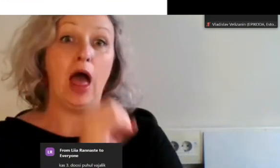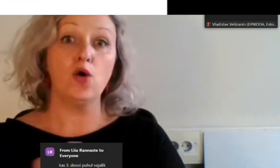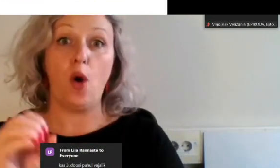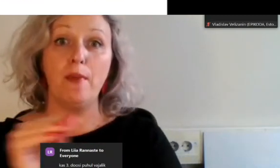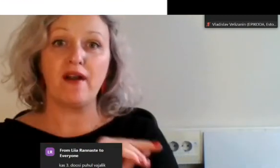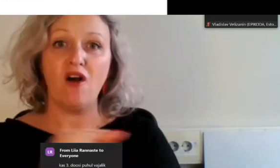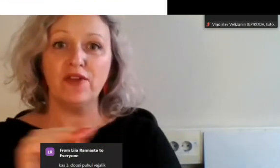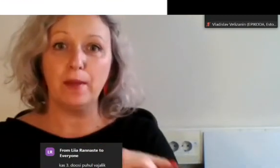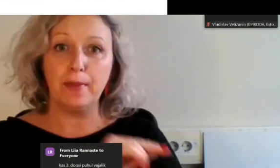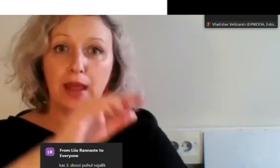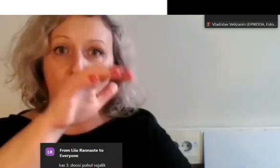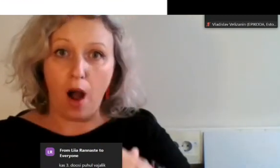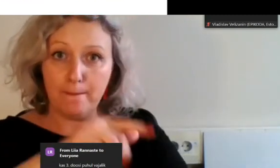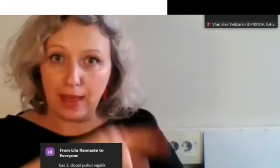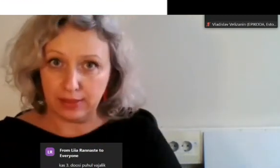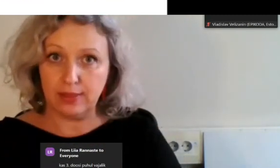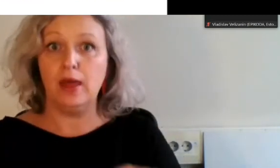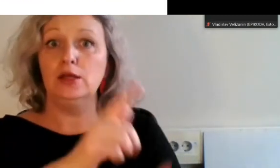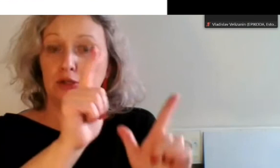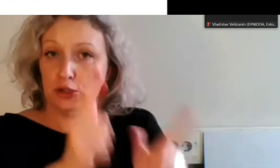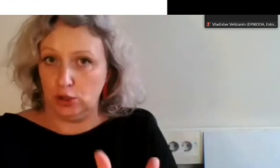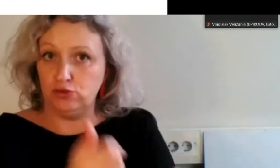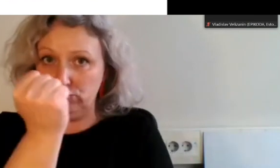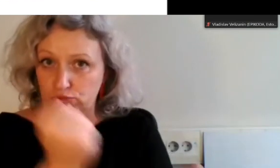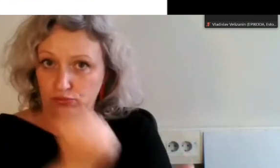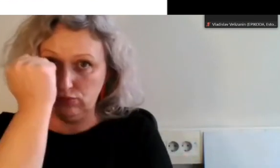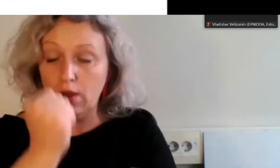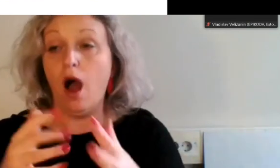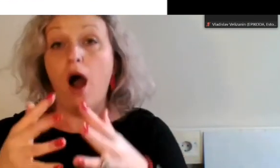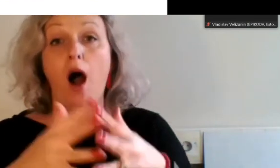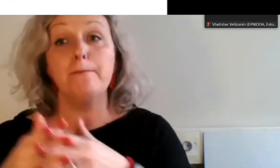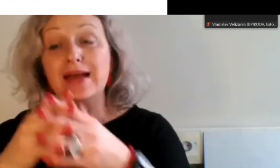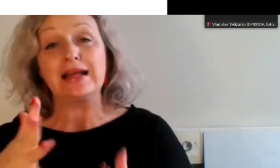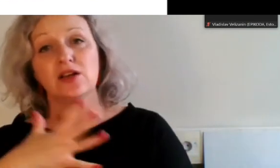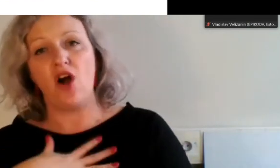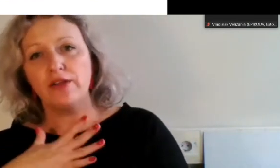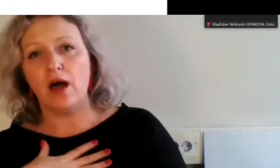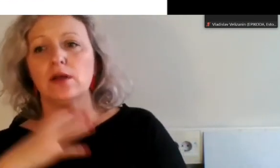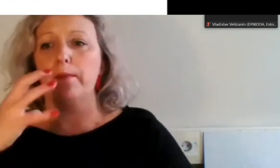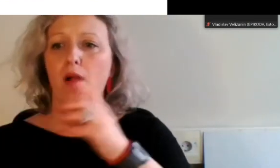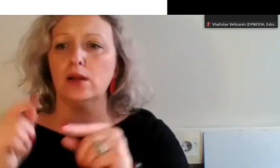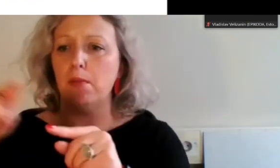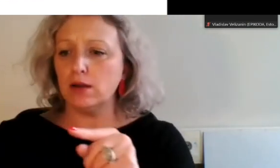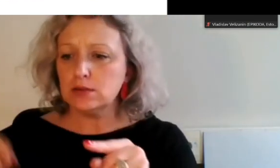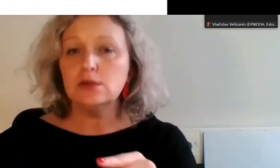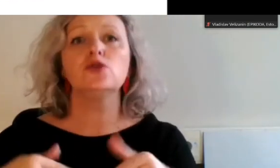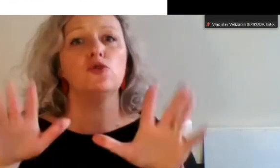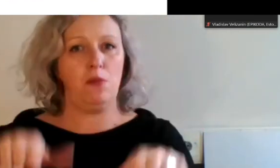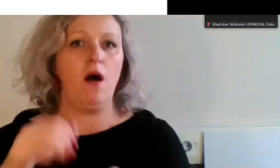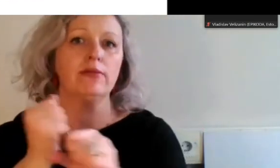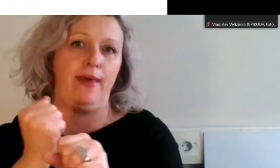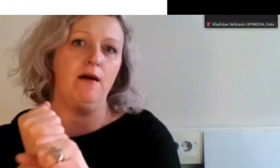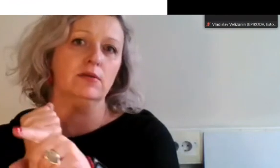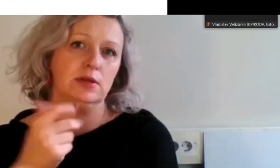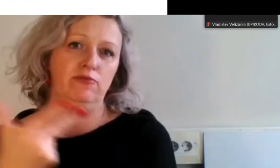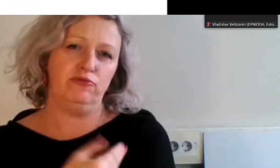hea kaitse ikkagi haiglaravi vajavate ja surmaga lõppevate koroonajuhtude eest. Et